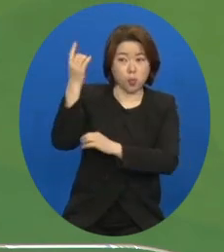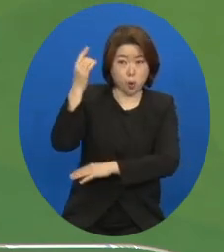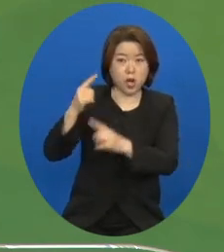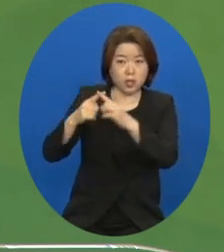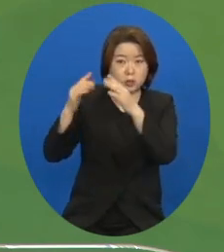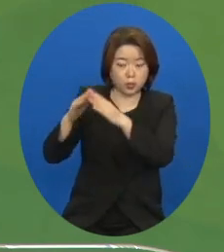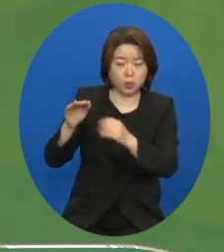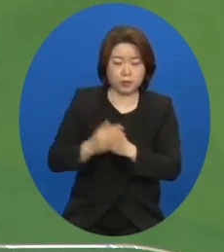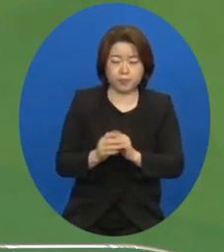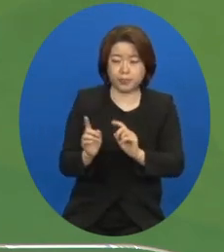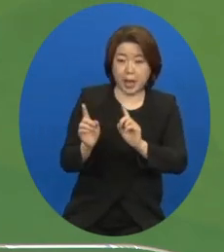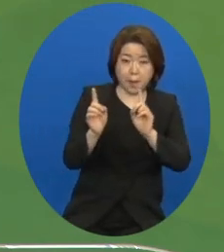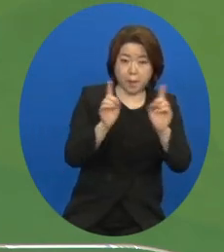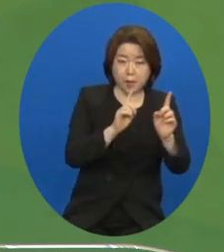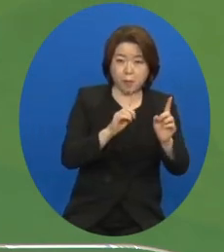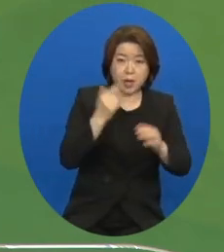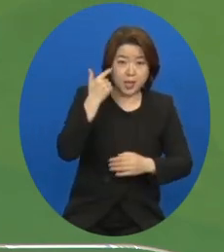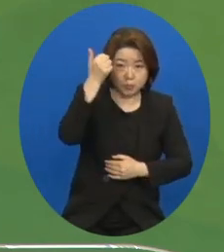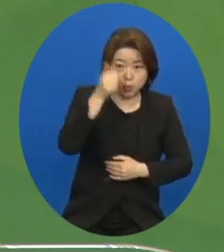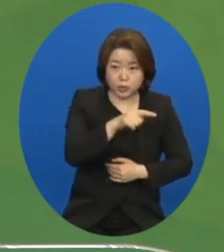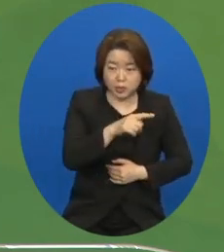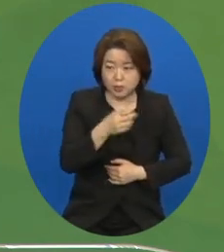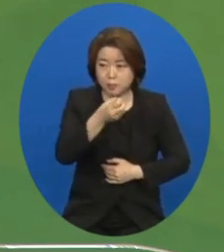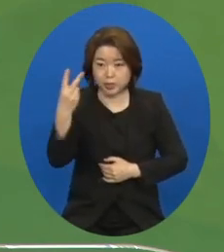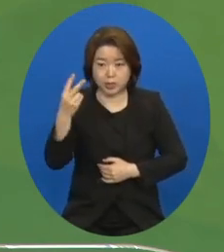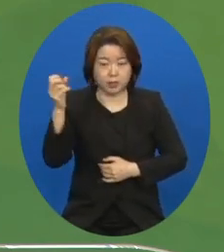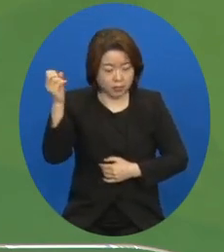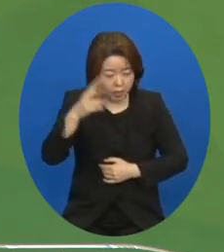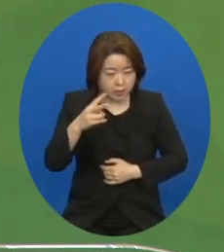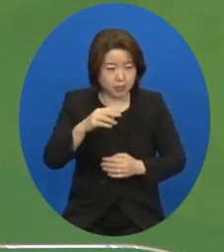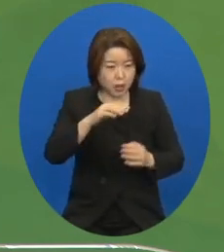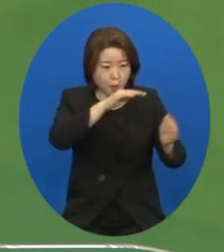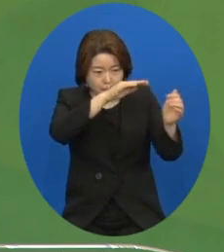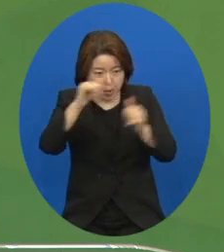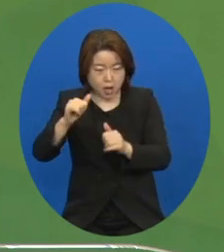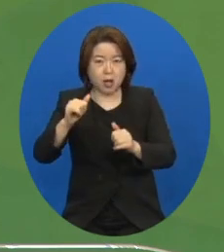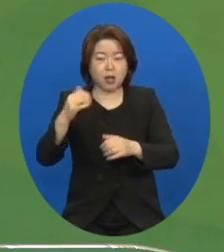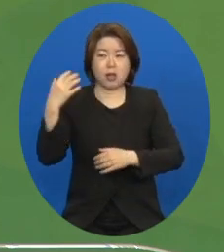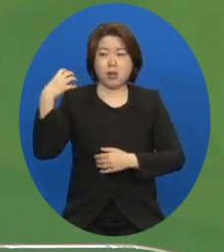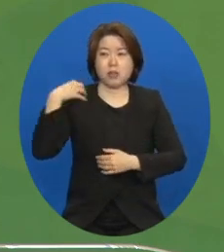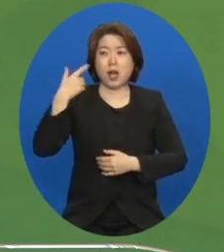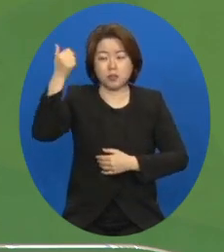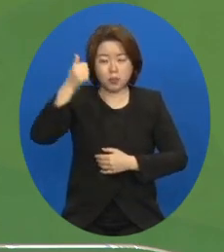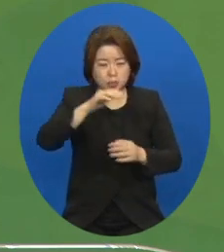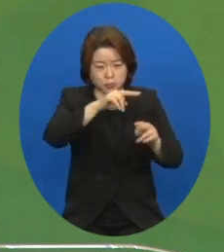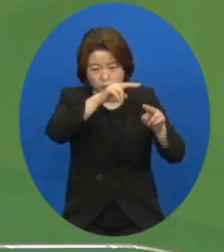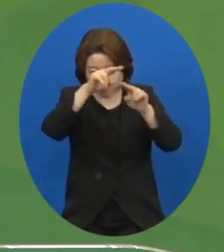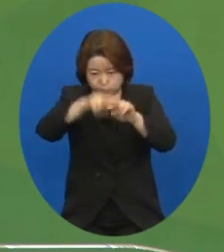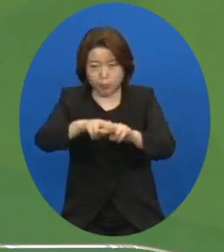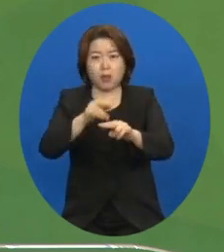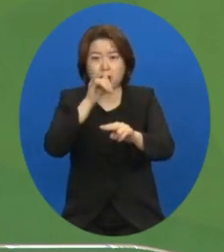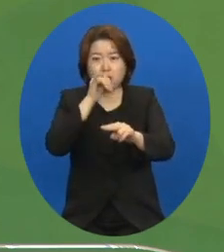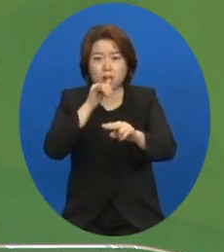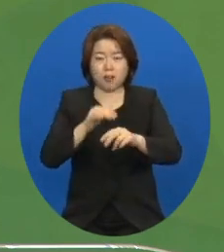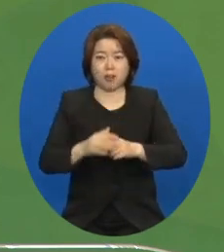그 회복한 고든 맥도날드 목사님을 다시 담임 목사님으로 모셨어요.